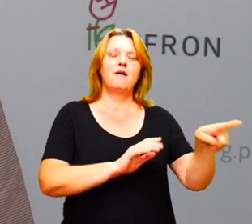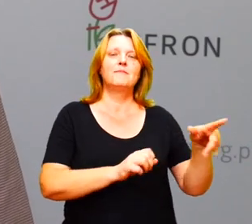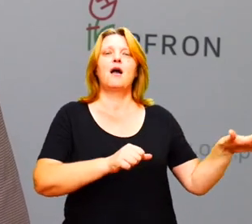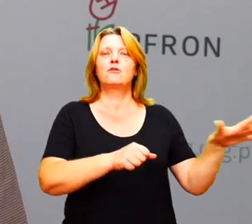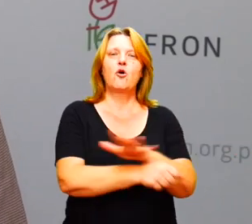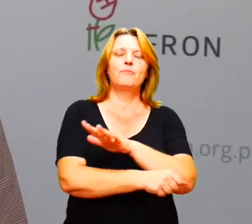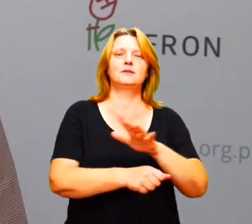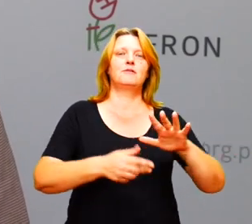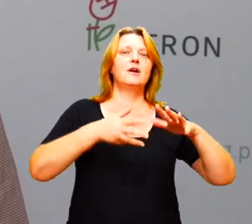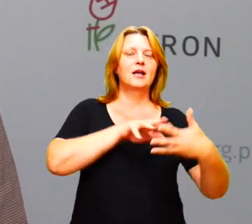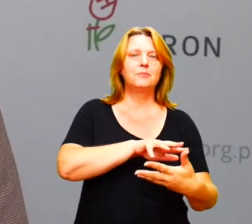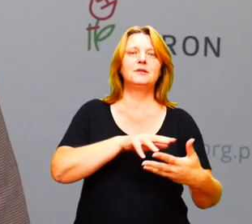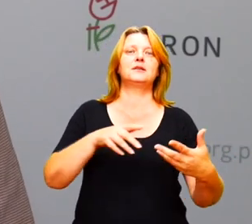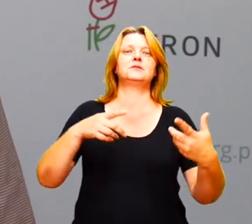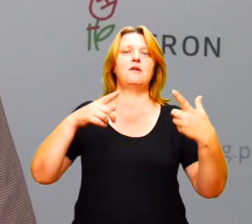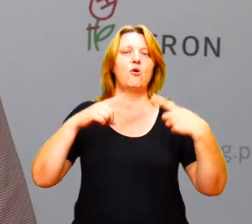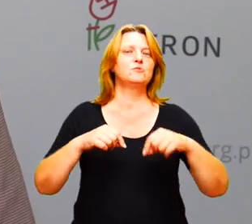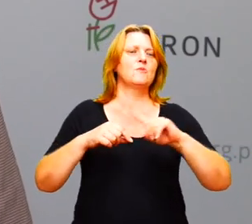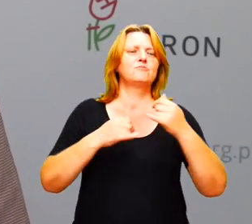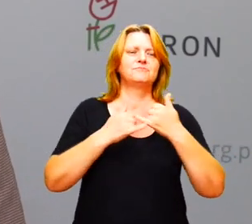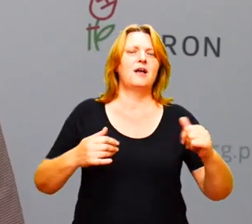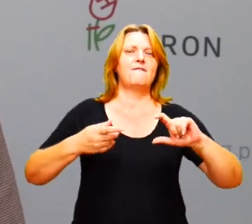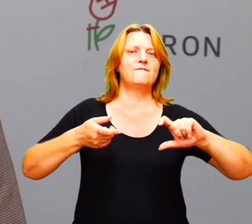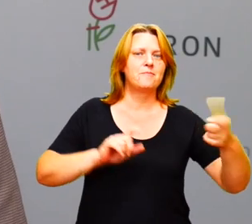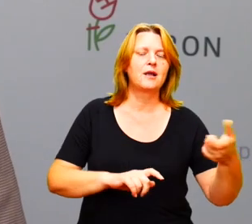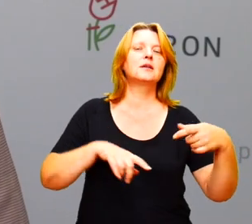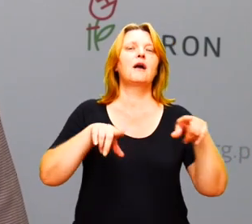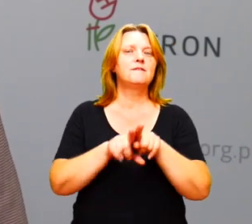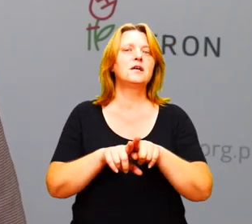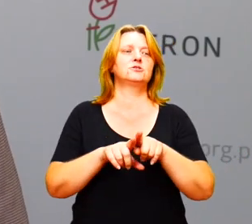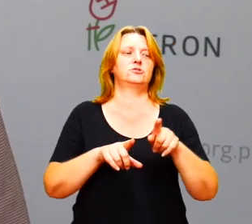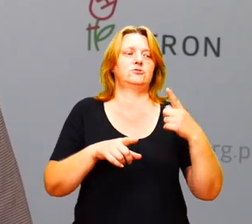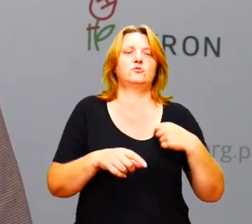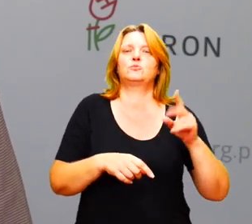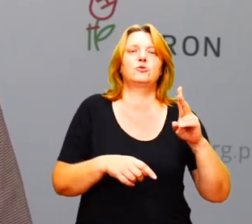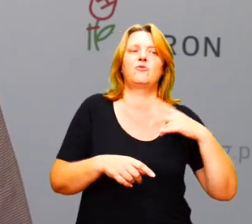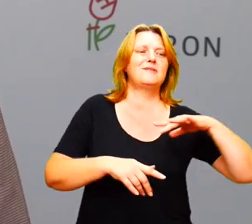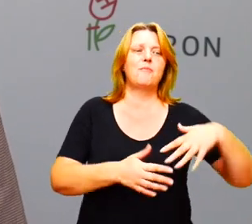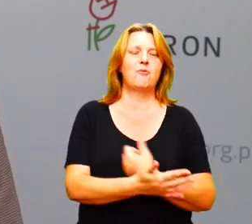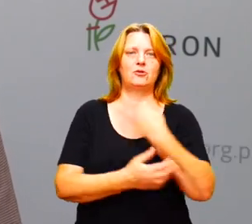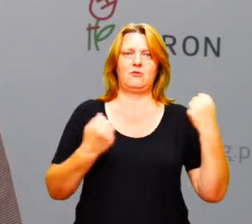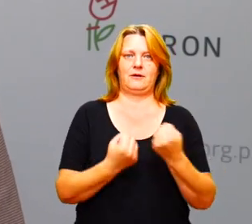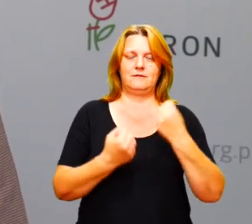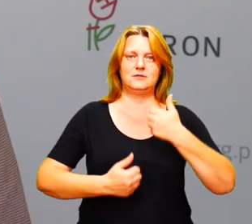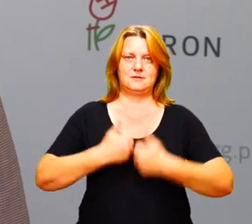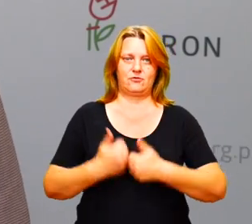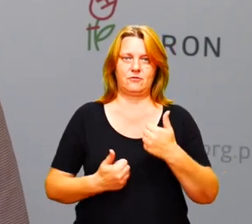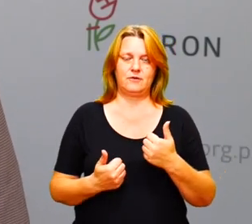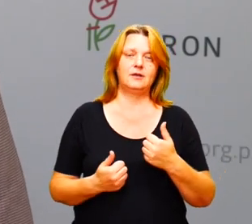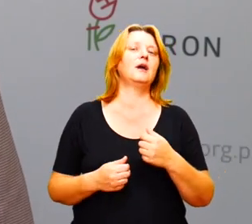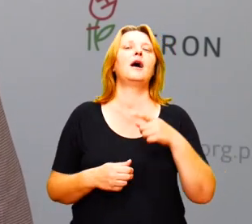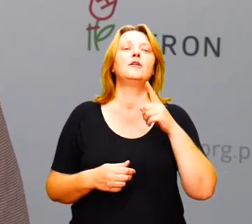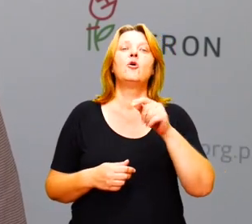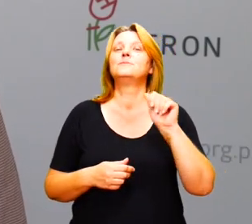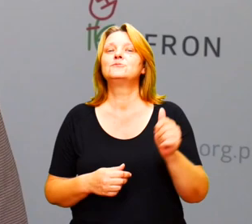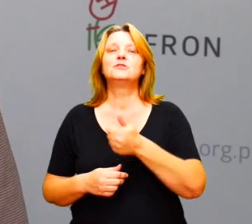wszystkim kompleksowa rehabilitacja osób po wypadkach, ale także osób, które nie podjęły aktywności zawodowej. Przede